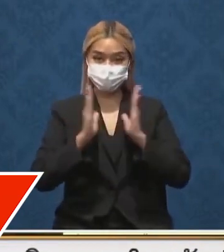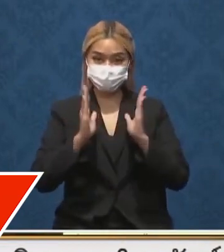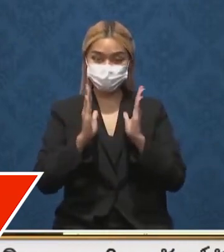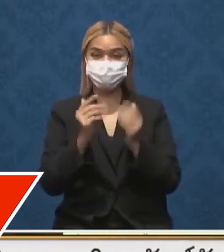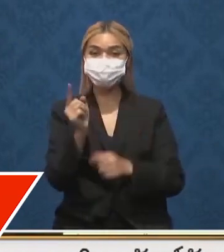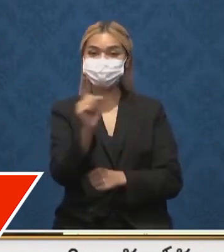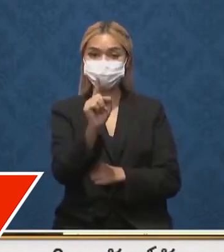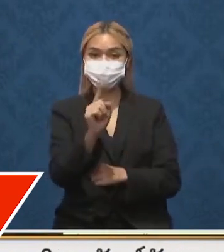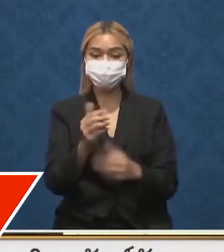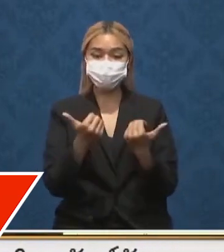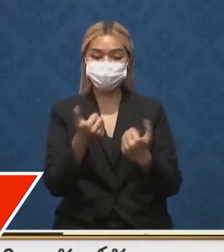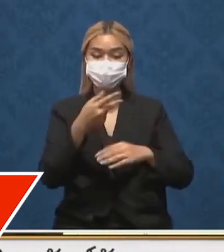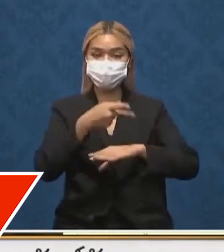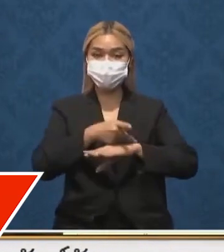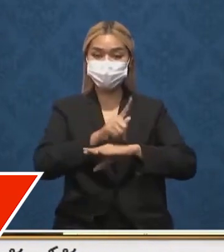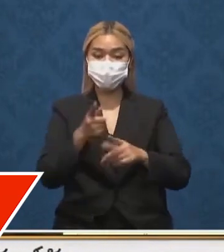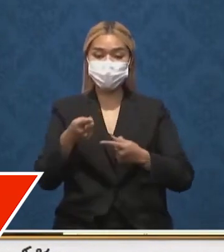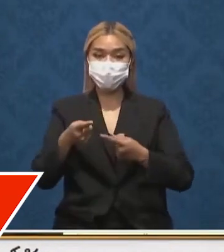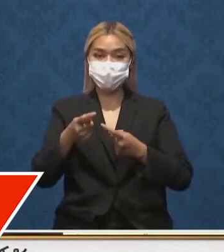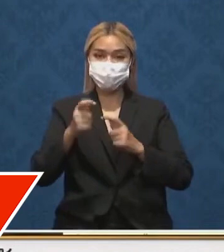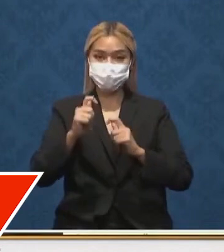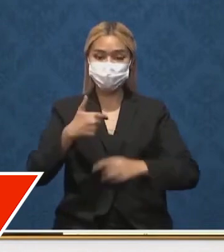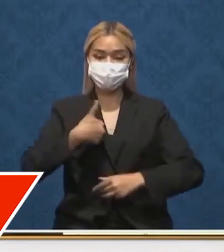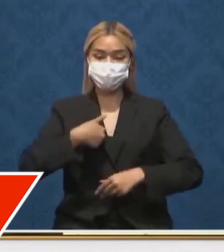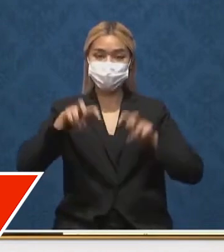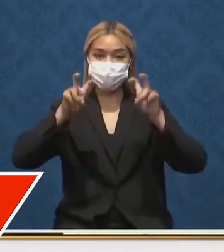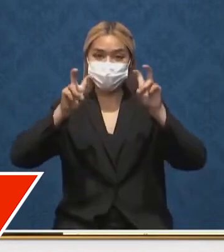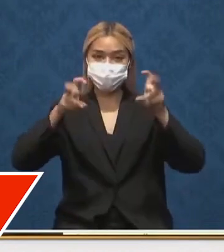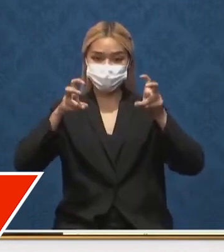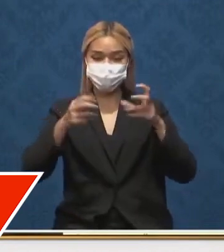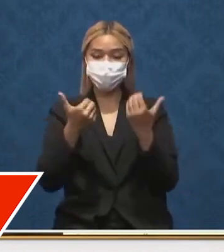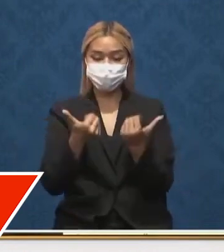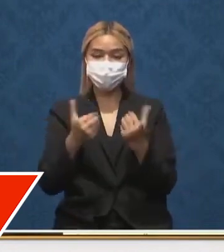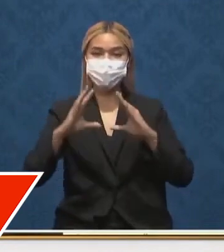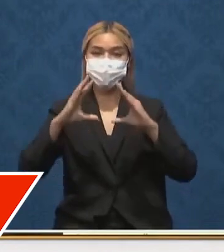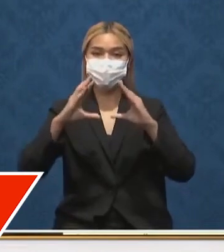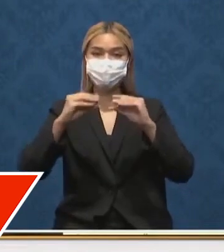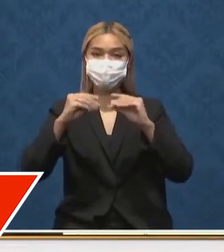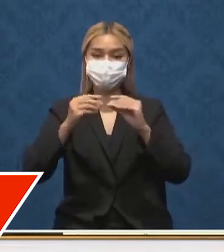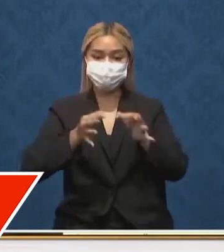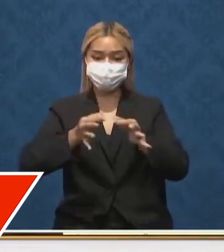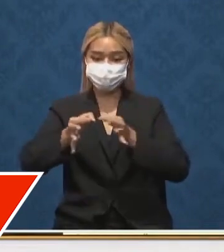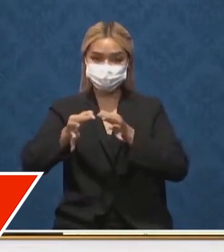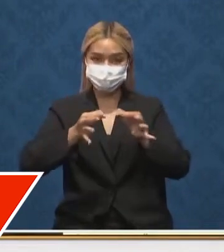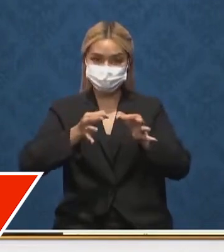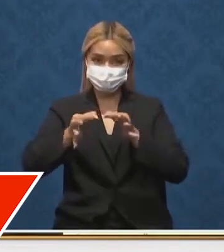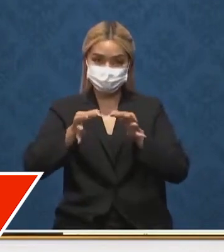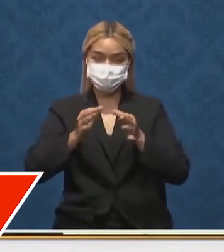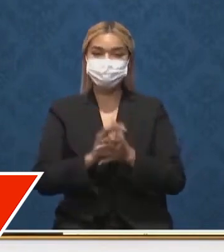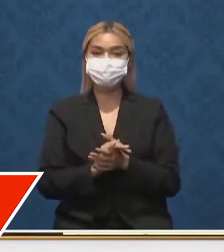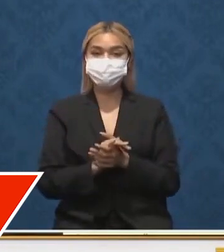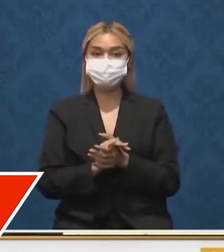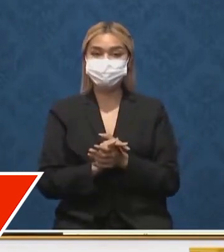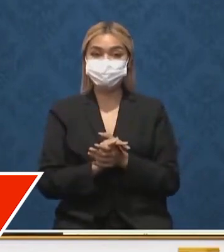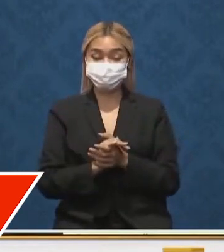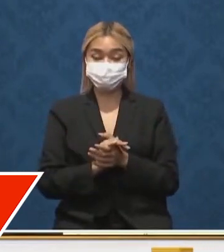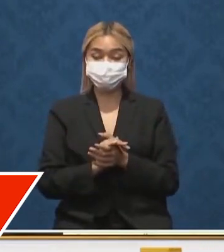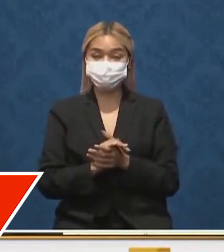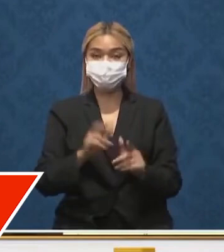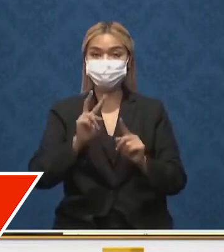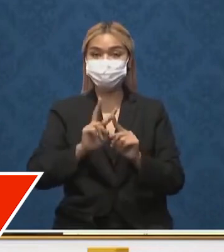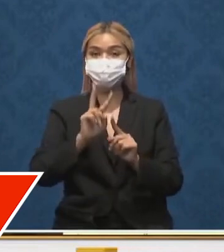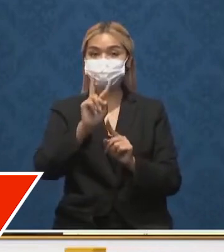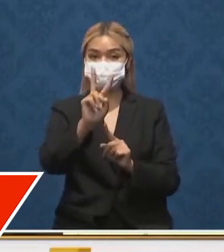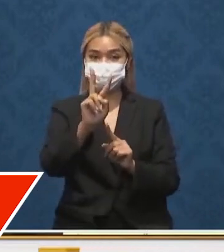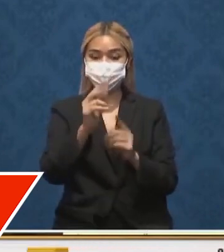ยัติหรือกระทู้ของผมได้เข้าสู่สภาในวันนี้และประเด็นที่ 2ก็อยากจะขอบคุณ